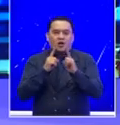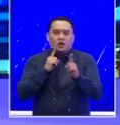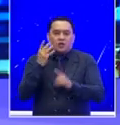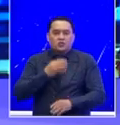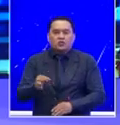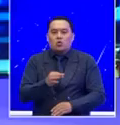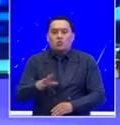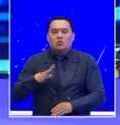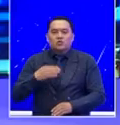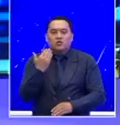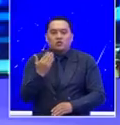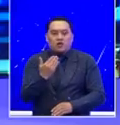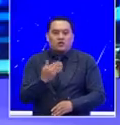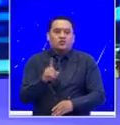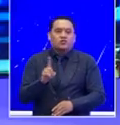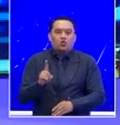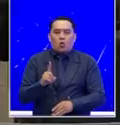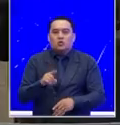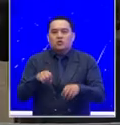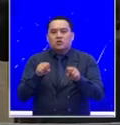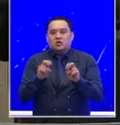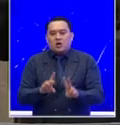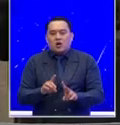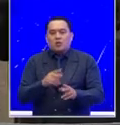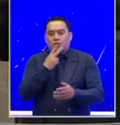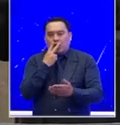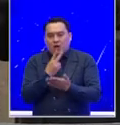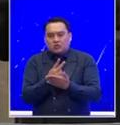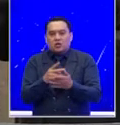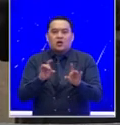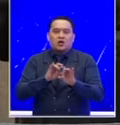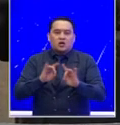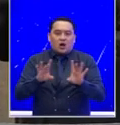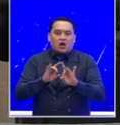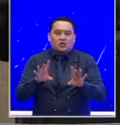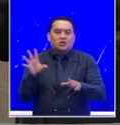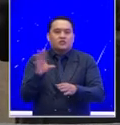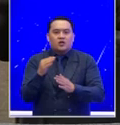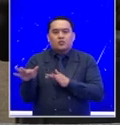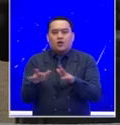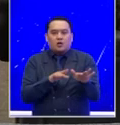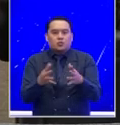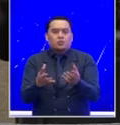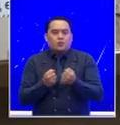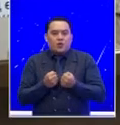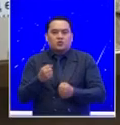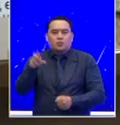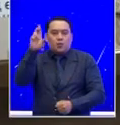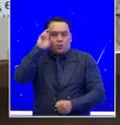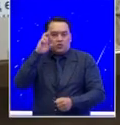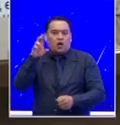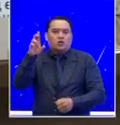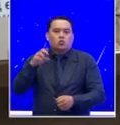брифинга на площадке ЖТСУ Медиа. Эксперты в очередной раз постарались разъяснить все процессы получения помощи от